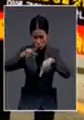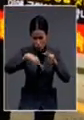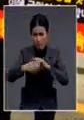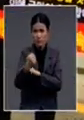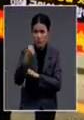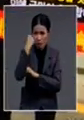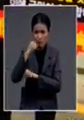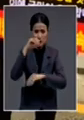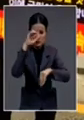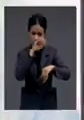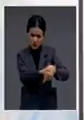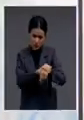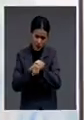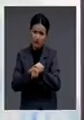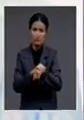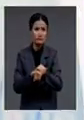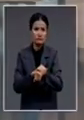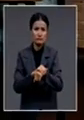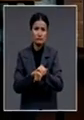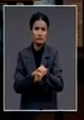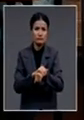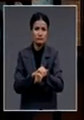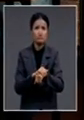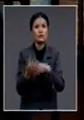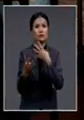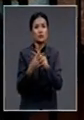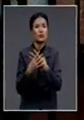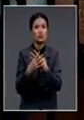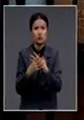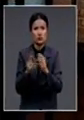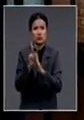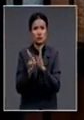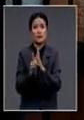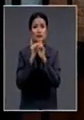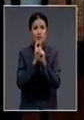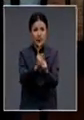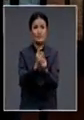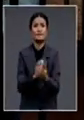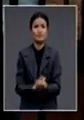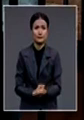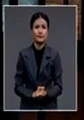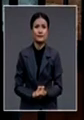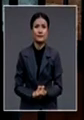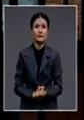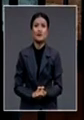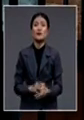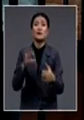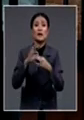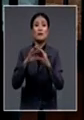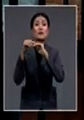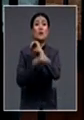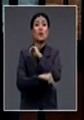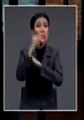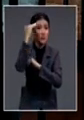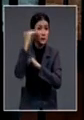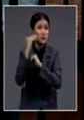และจับกุมตัวนายอีในทันทีค่ะ เป็นความเคลื่อนไหวนะครับเรื่องของการทุจริตที่เกิดขึ้นในเก